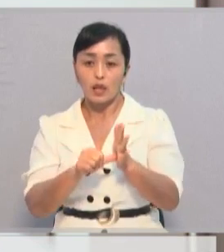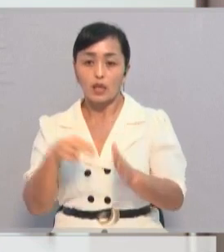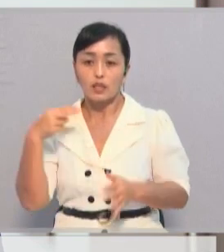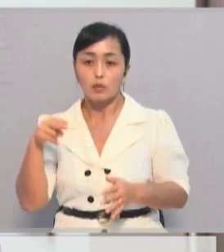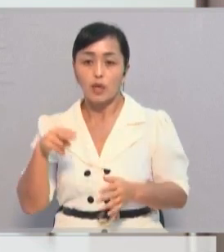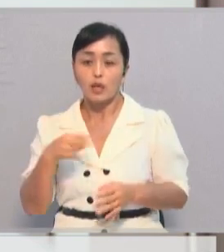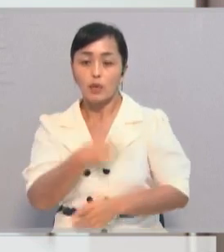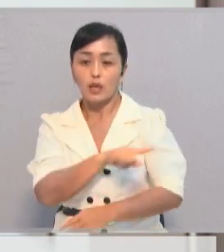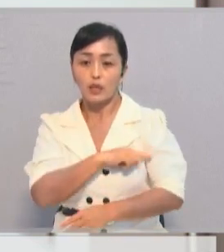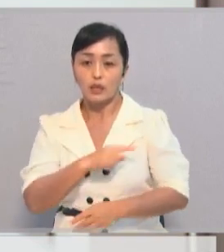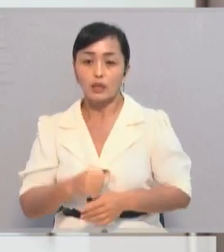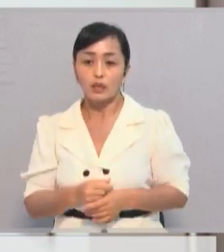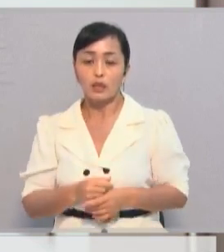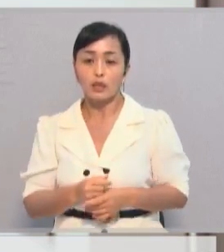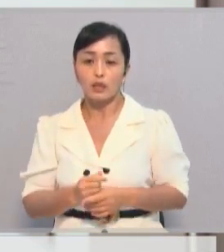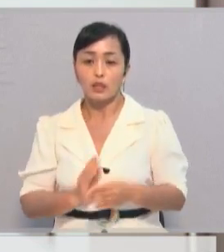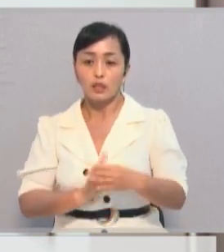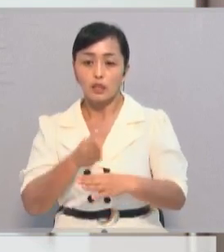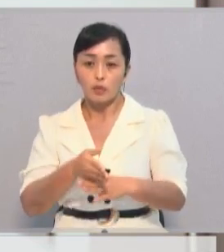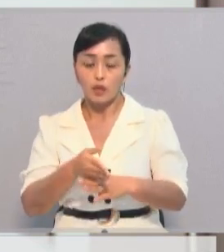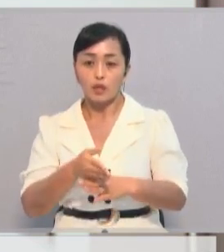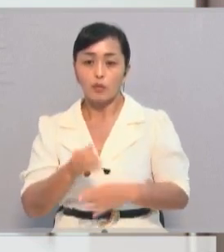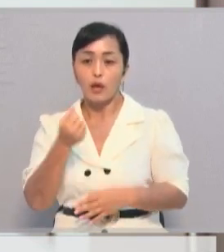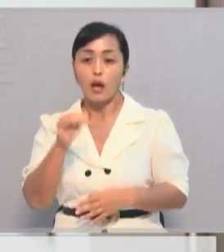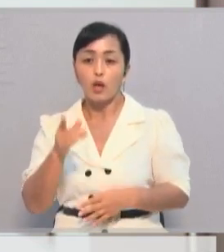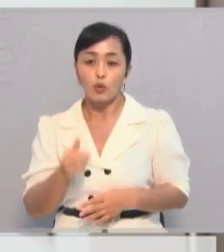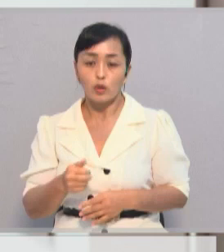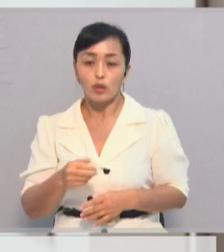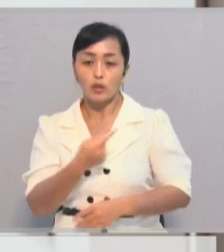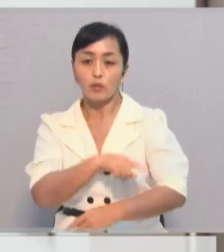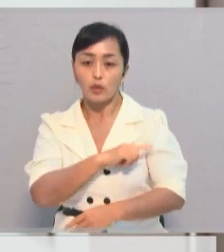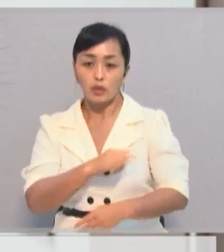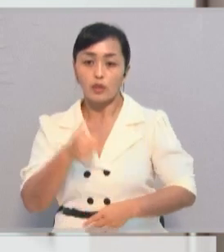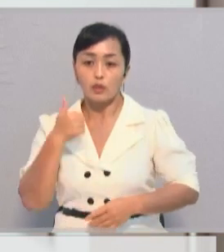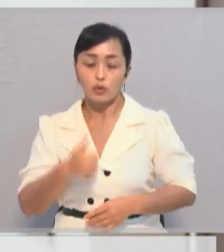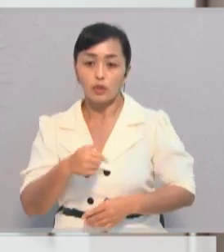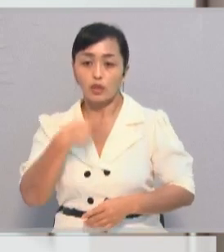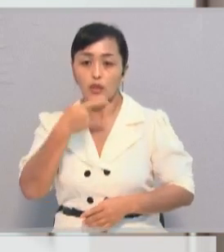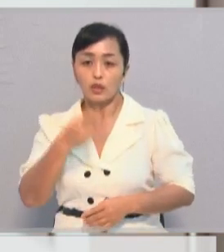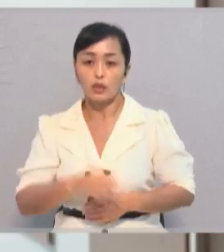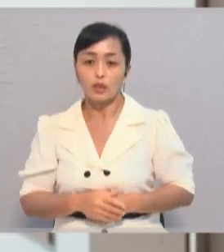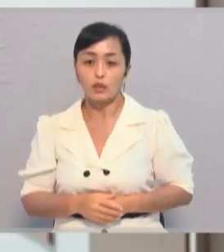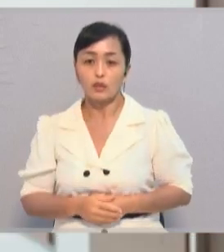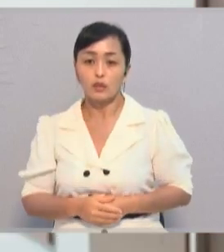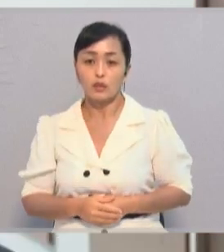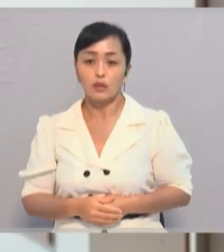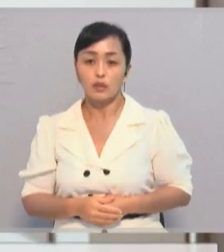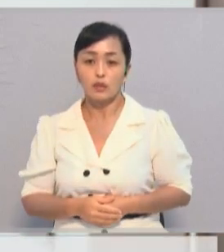бастап кеттік. Айгүл ханымның поликлиникасы мен жүрегіме жақты. Пысық жақсы жұмыс істейді екен. Енді мына